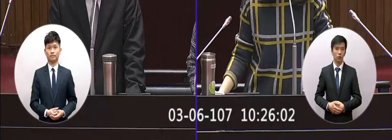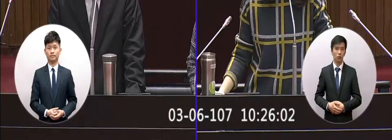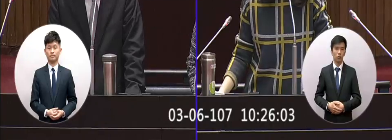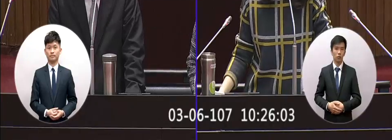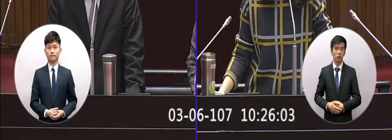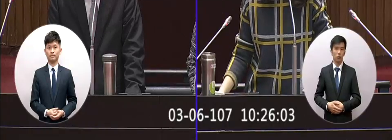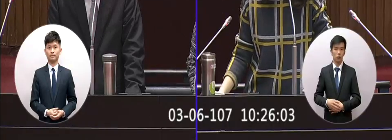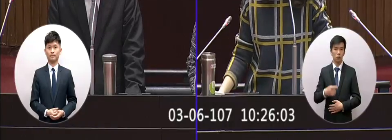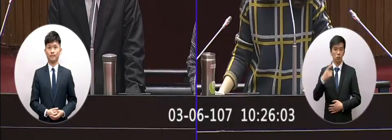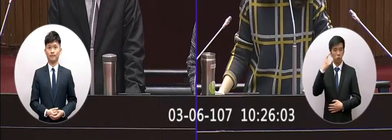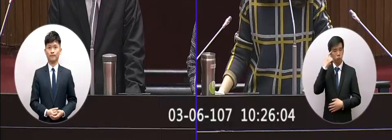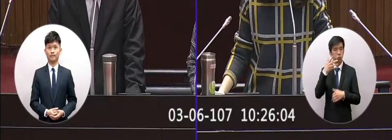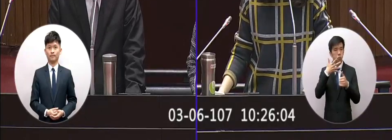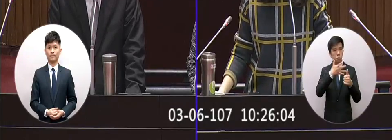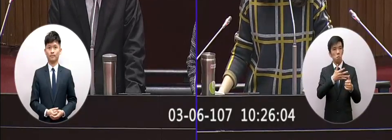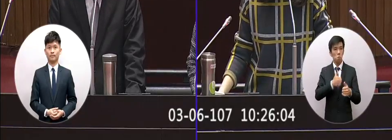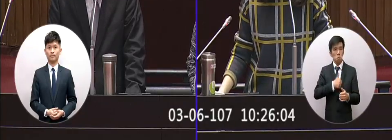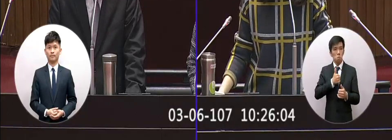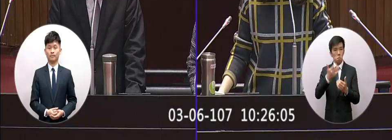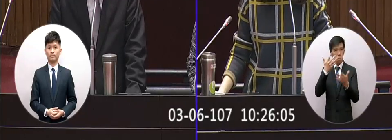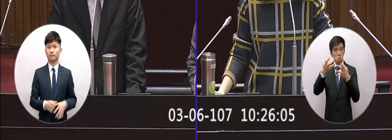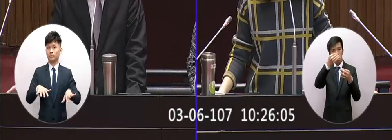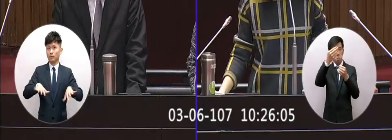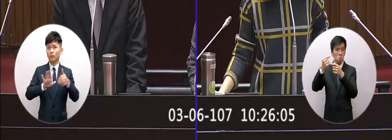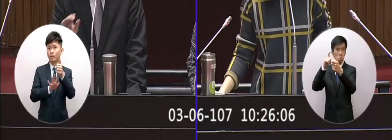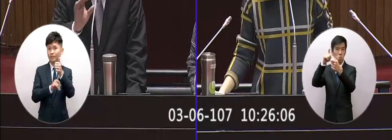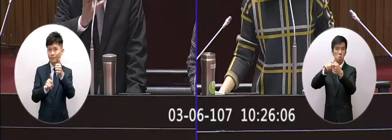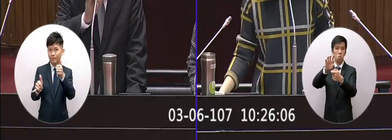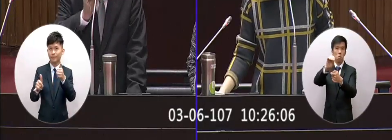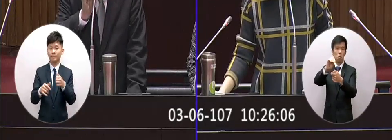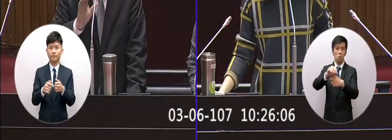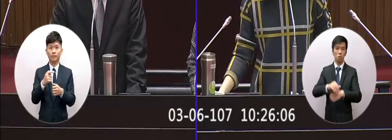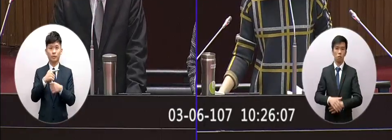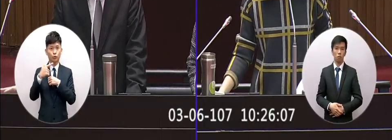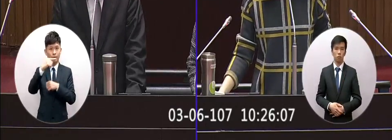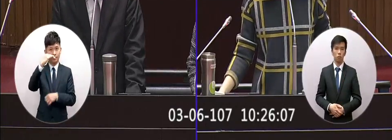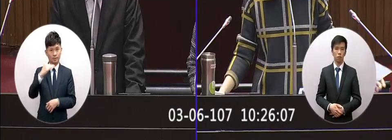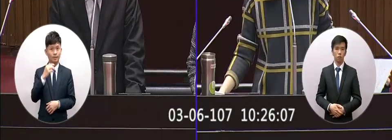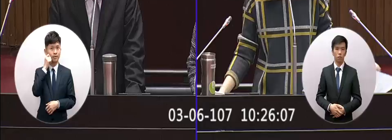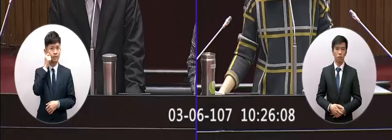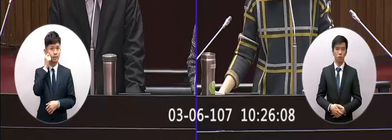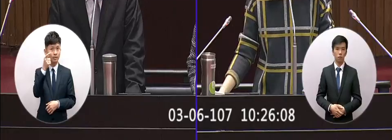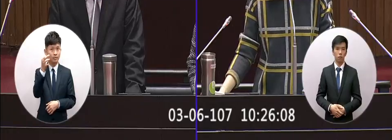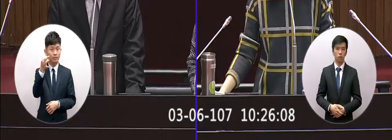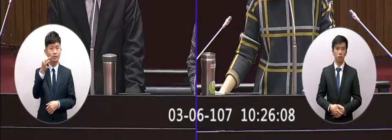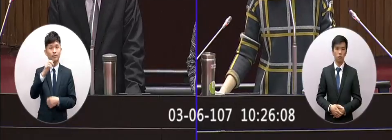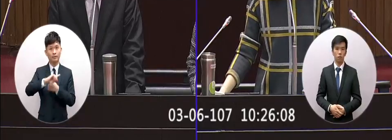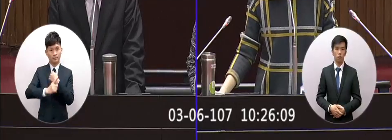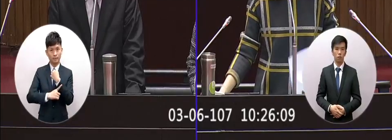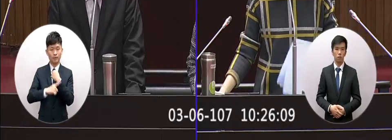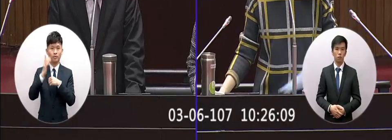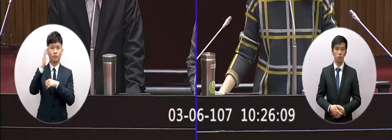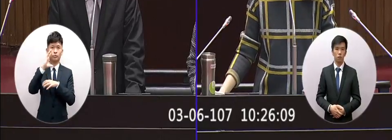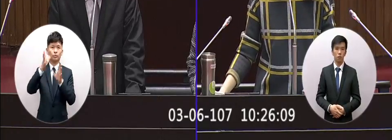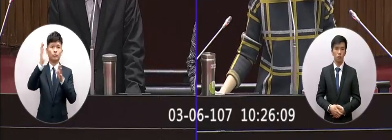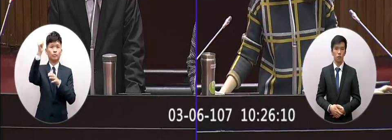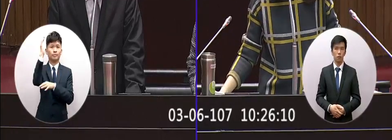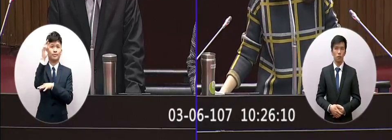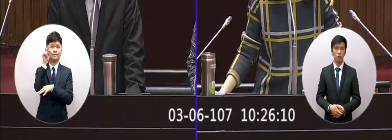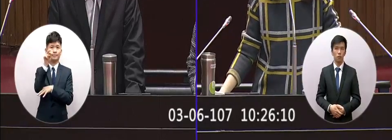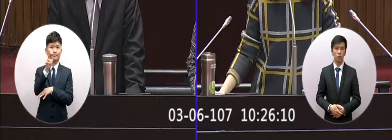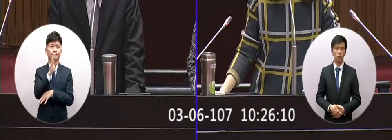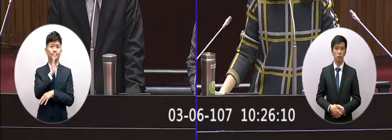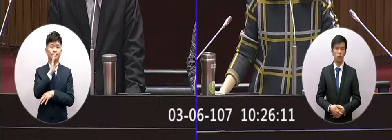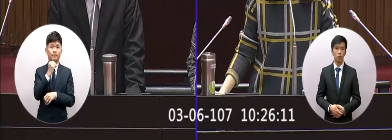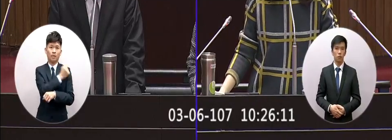我们一个比较明确的目标？ 这个侯委员，因为最低工资法这个是总统的政见，劳委会劳